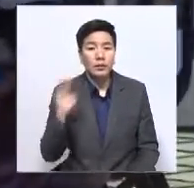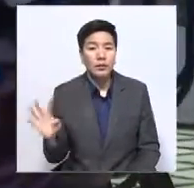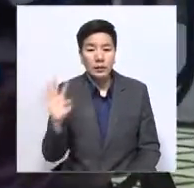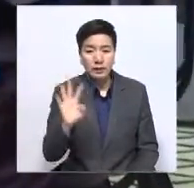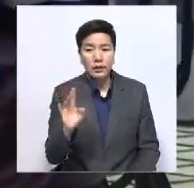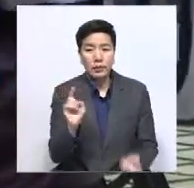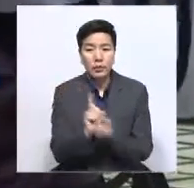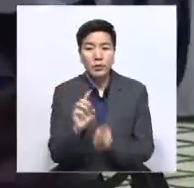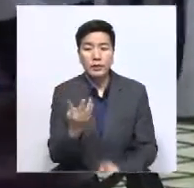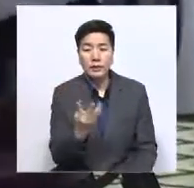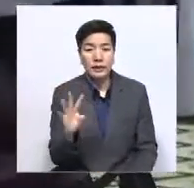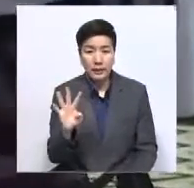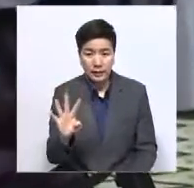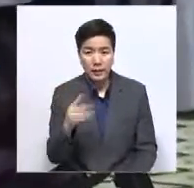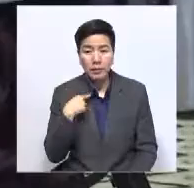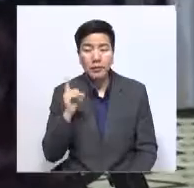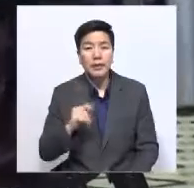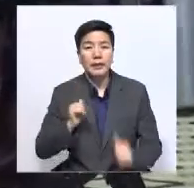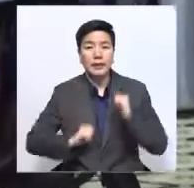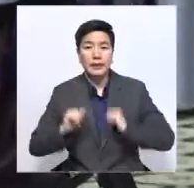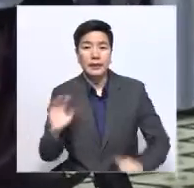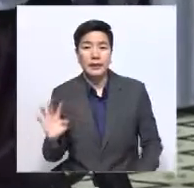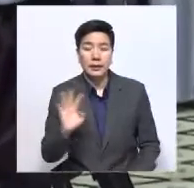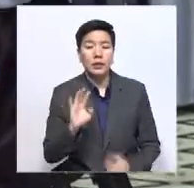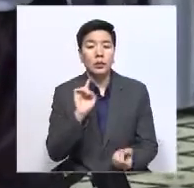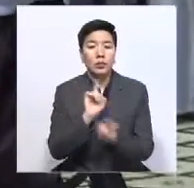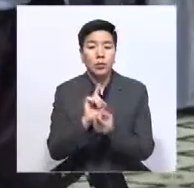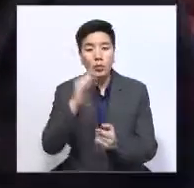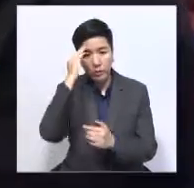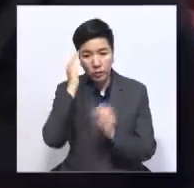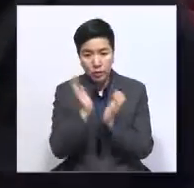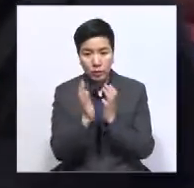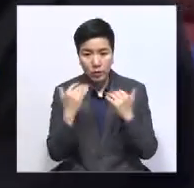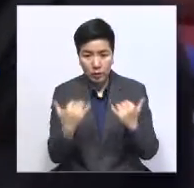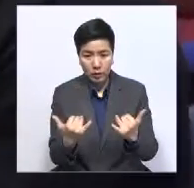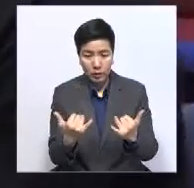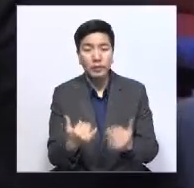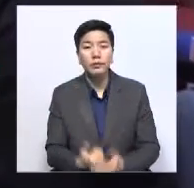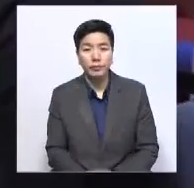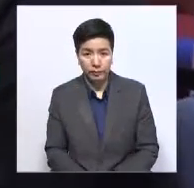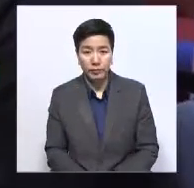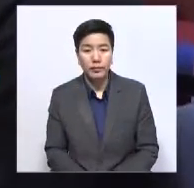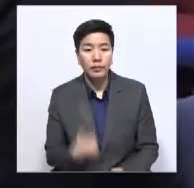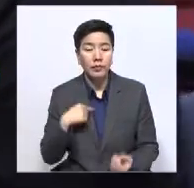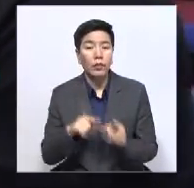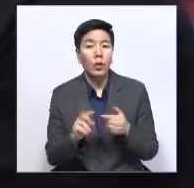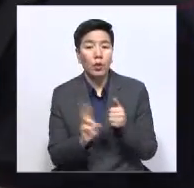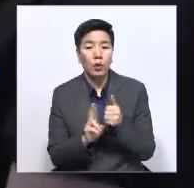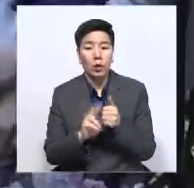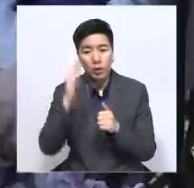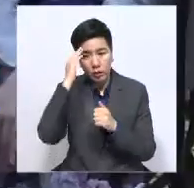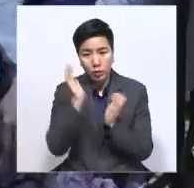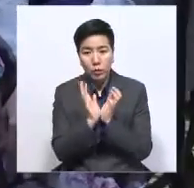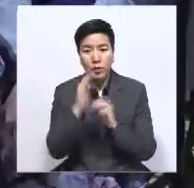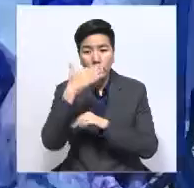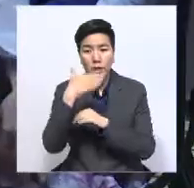แย้นนทพรธีรวัฒนสุขค่ะก็เป็นนักแสดง4คนแรกที่เดินทางเข้าพบกับพลตำรวจเอกวีรชัยทรงเมตตารองผู้บัญชาการตำ